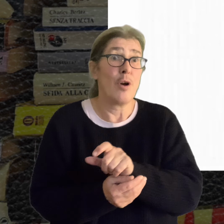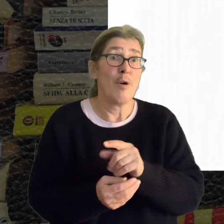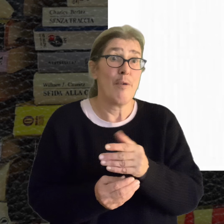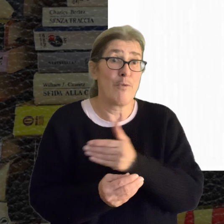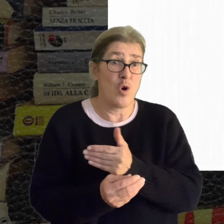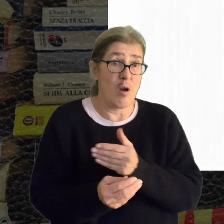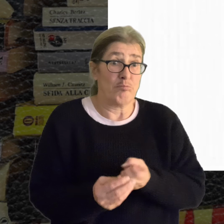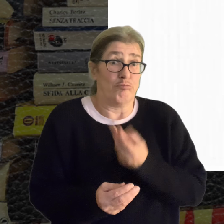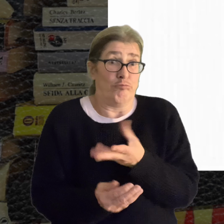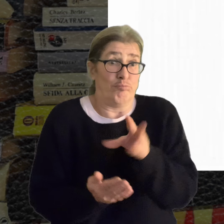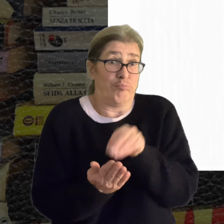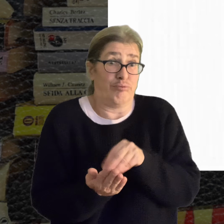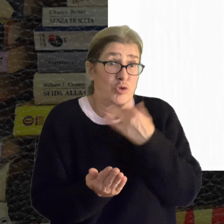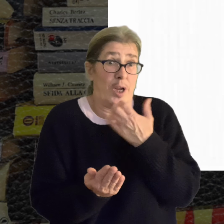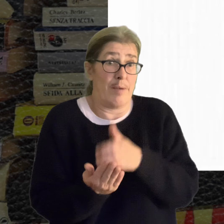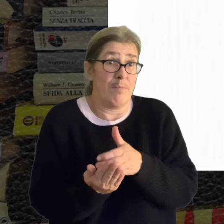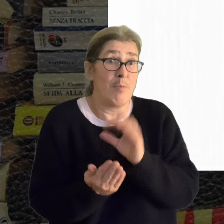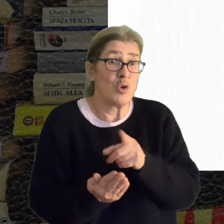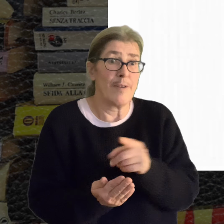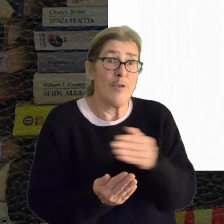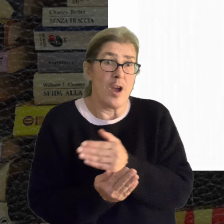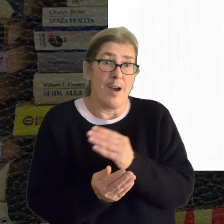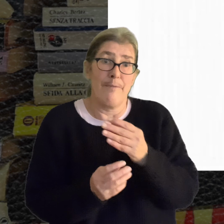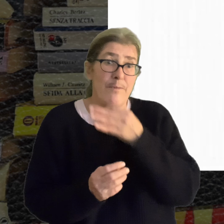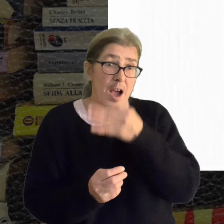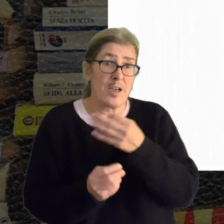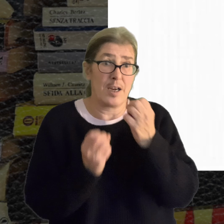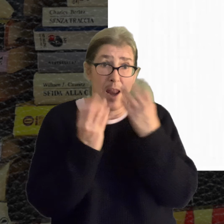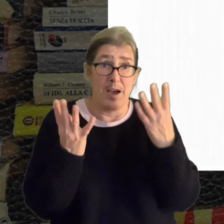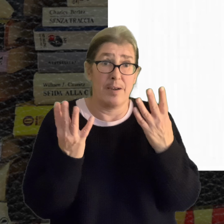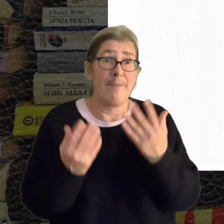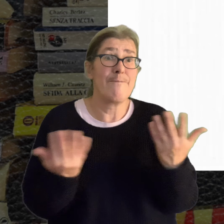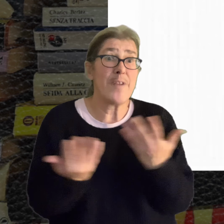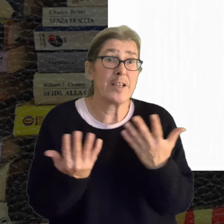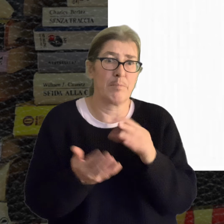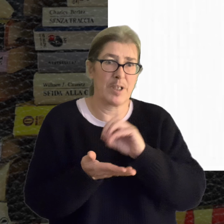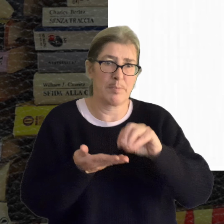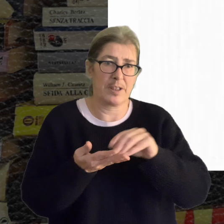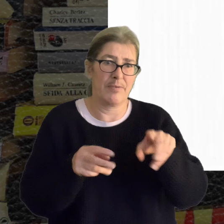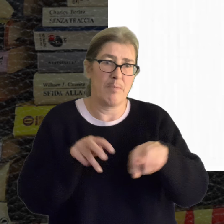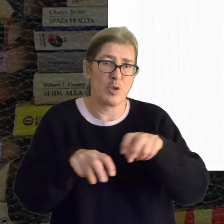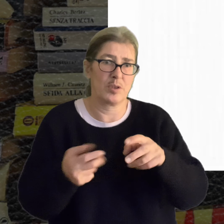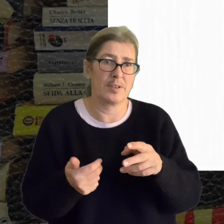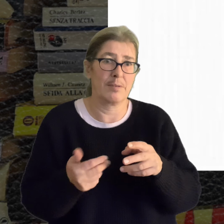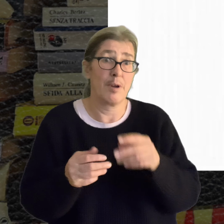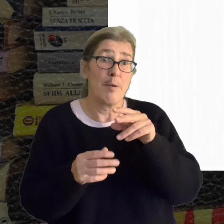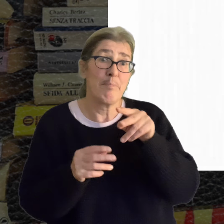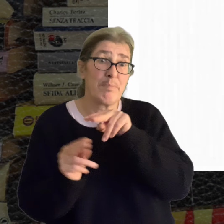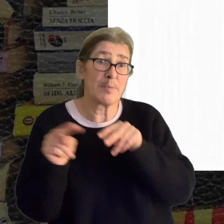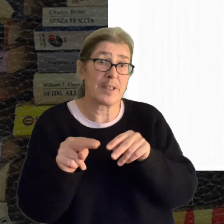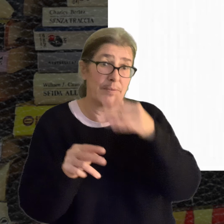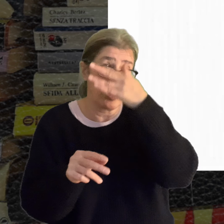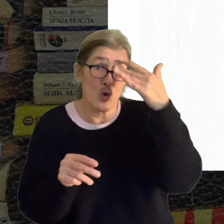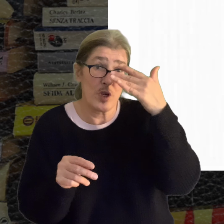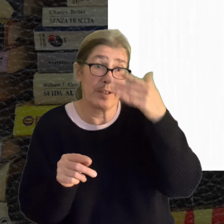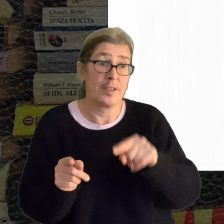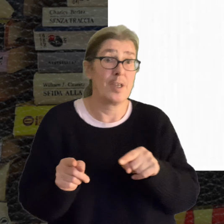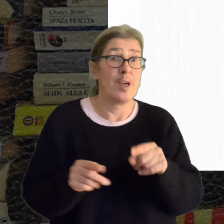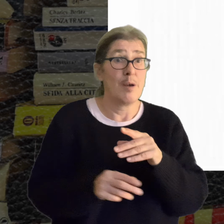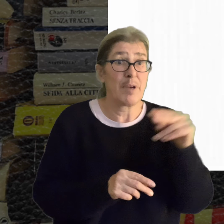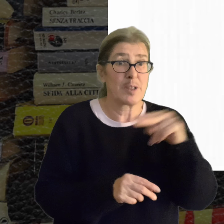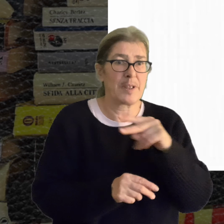Autorin für sich klären um diese Geschichte schreiben zu können aus welcher Perspektive schreibe ich aus der Perspektive des Jungen aus